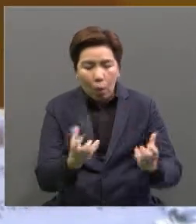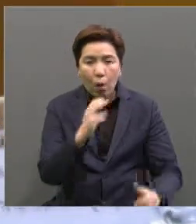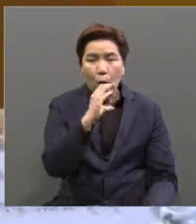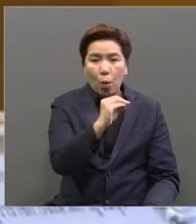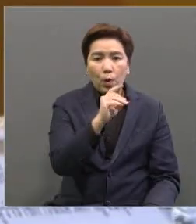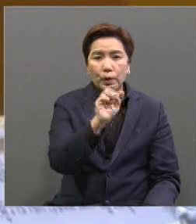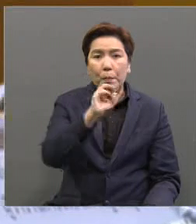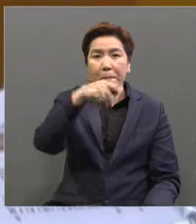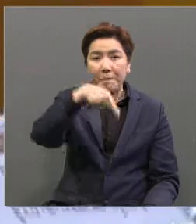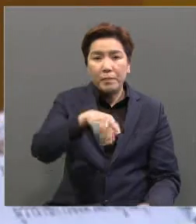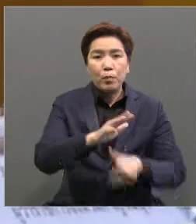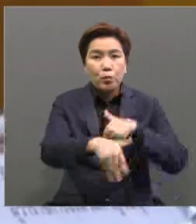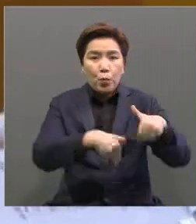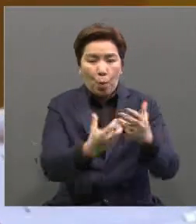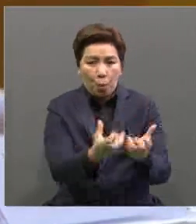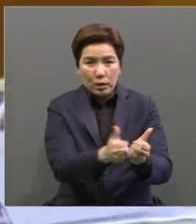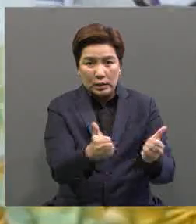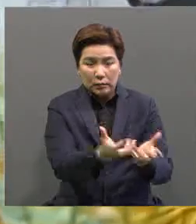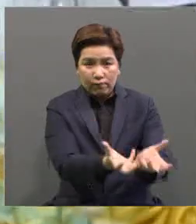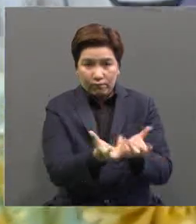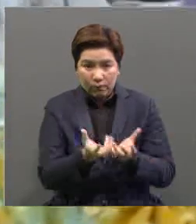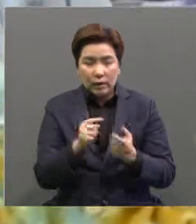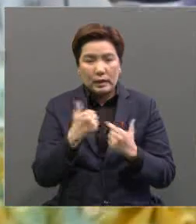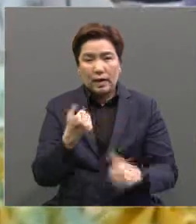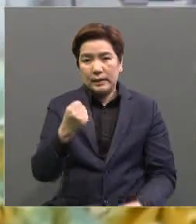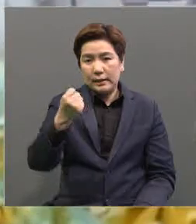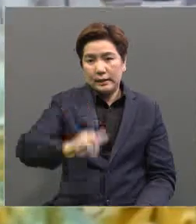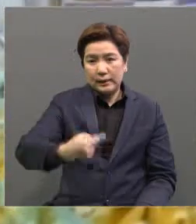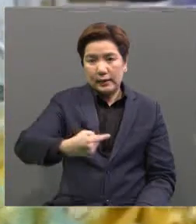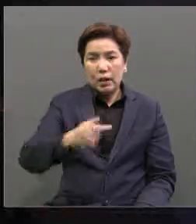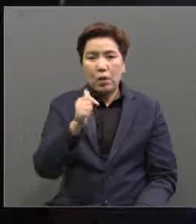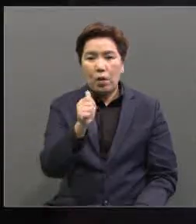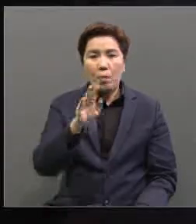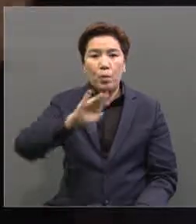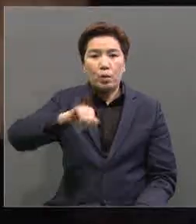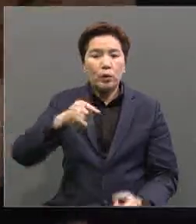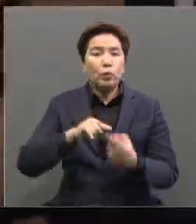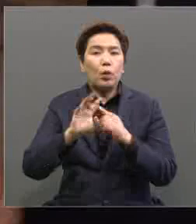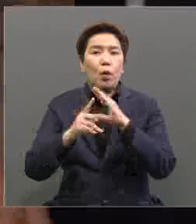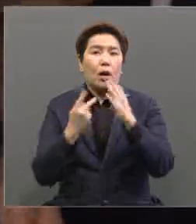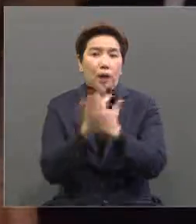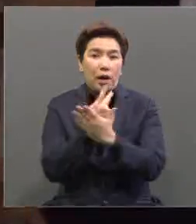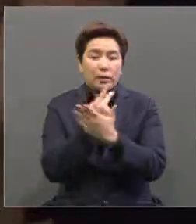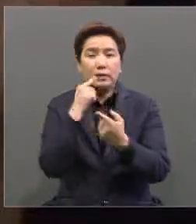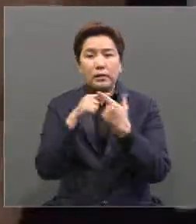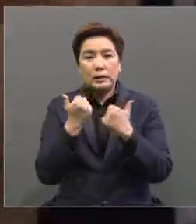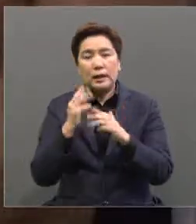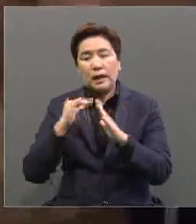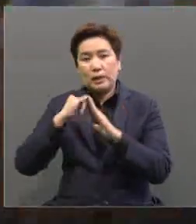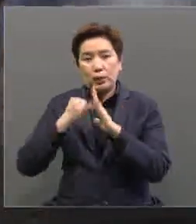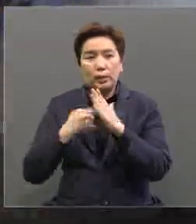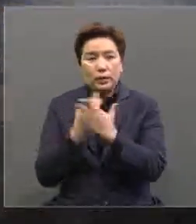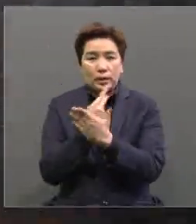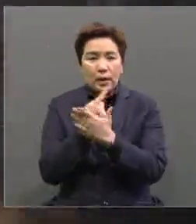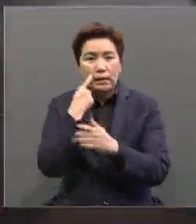โอท็อปและสินค้าวิสาหกิจชุมชนที่ห้องบุษราคำชั้น1อบจ.กาญจนบุรีโดยมีท่านผู้ว่าราชการจังหวัดกาญจน